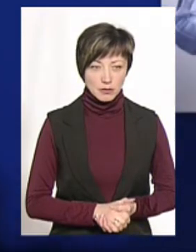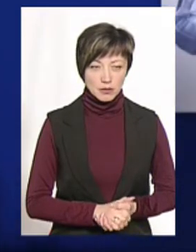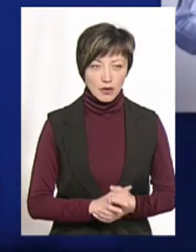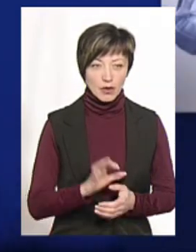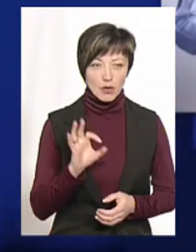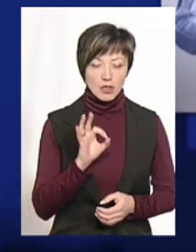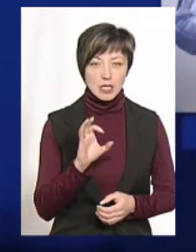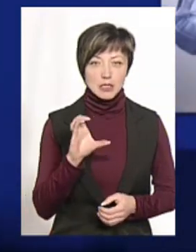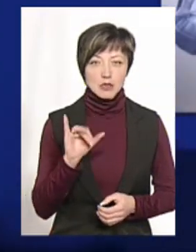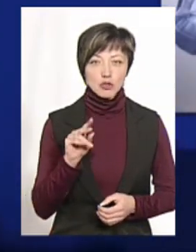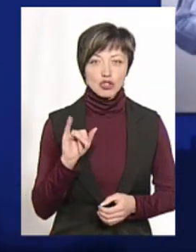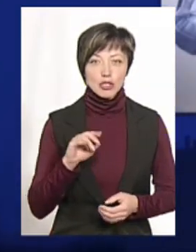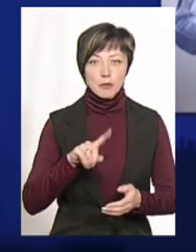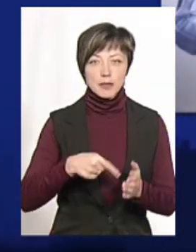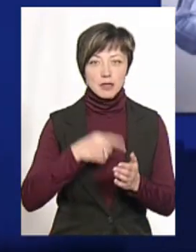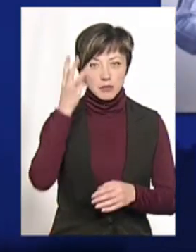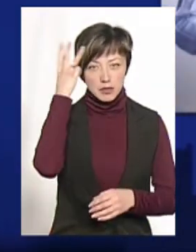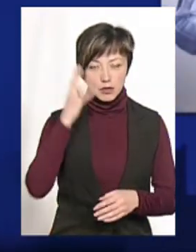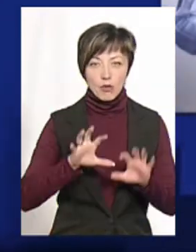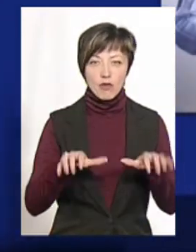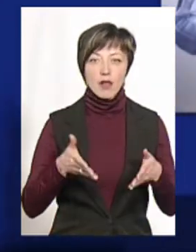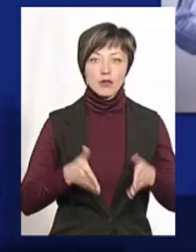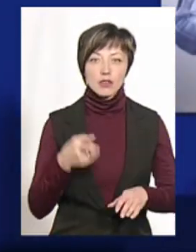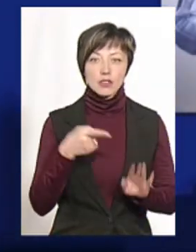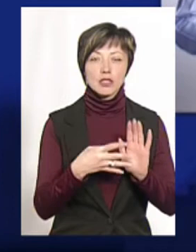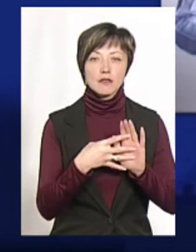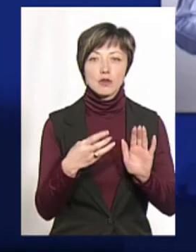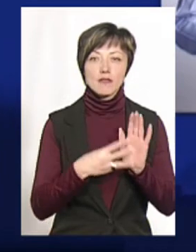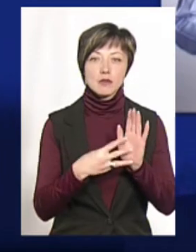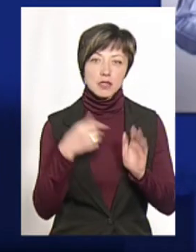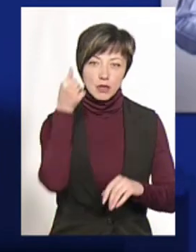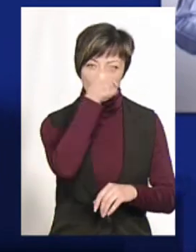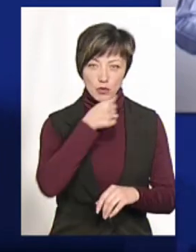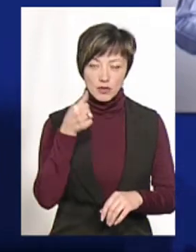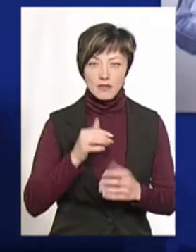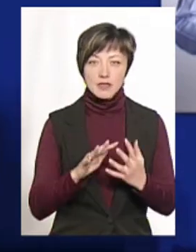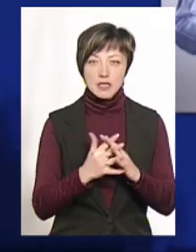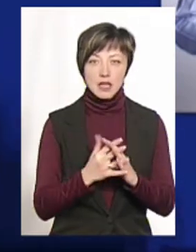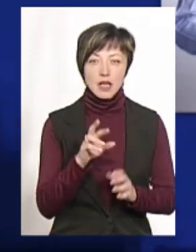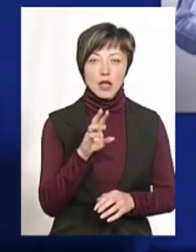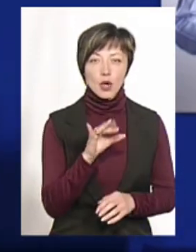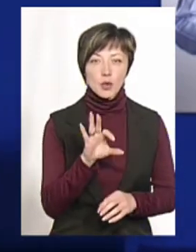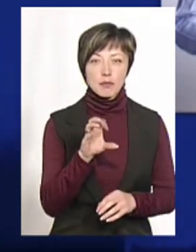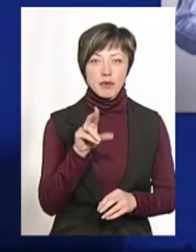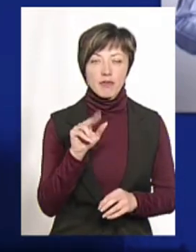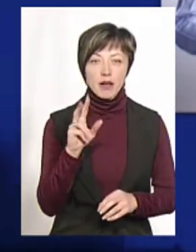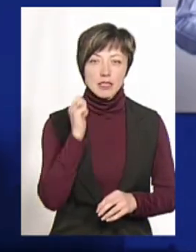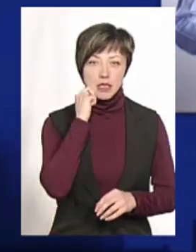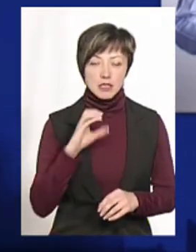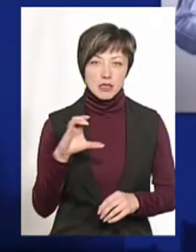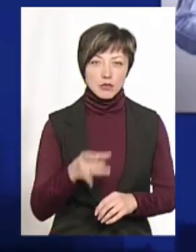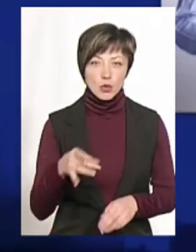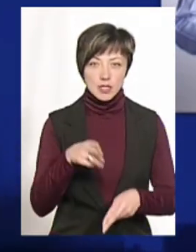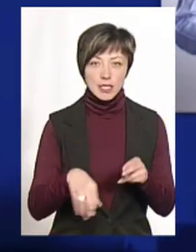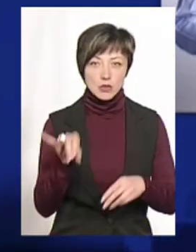Олександр Семчишин, хмельницький міський голова, народився в 1980 році у селі Йосипівка Старосинявського району.